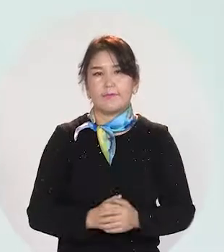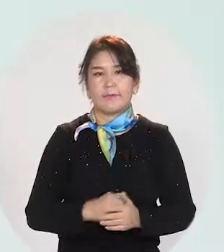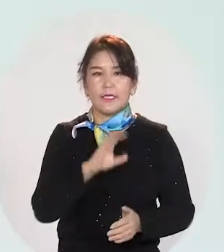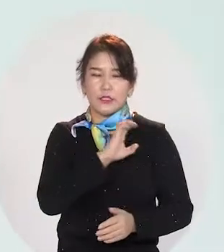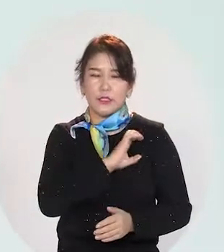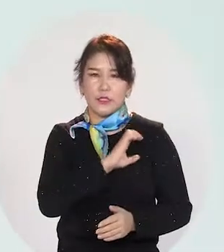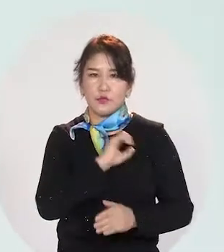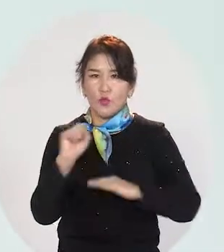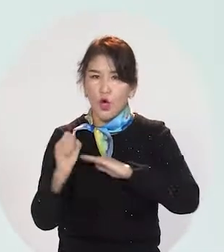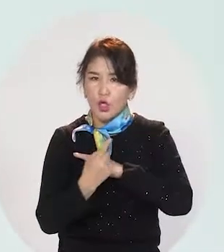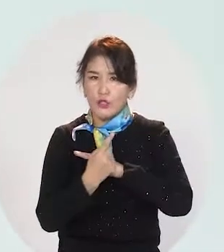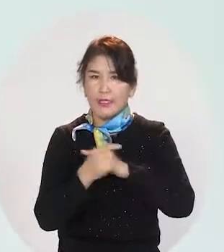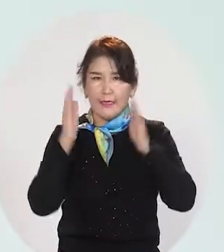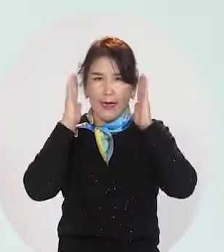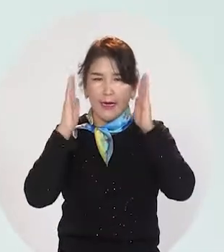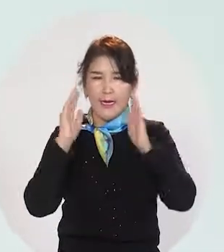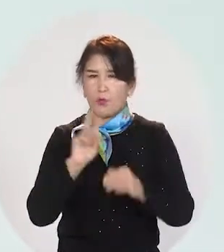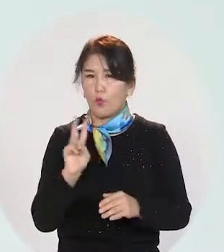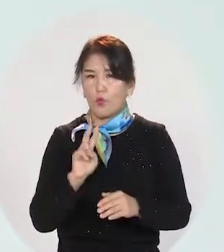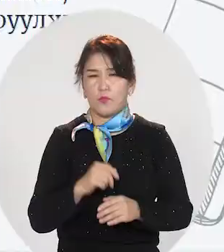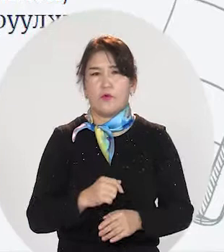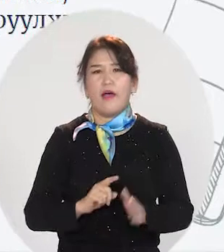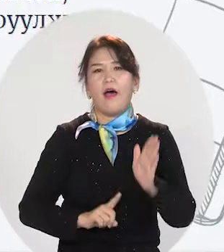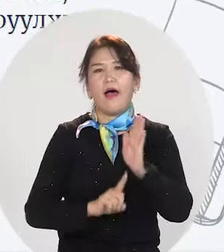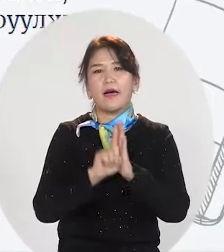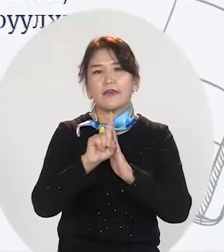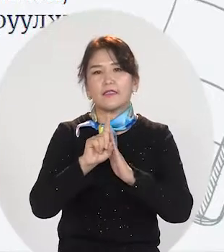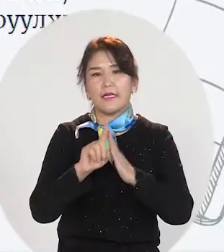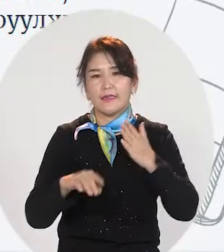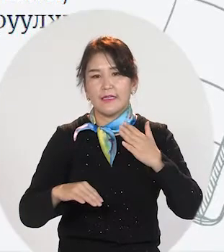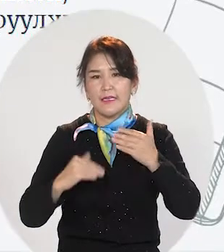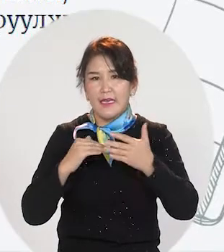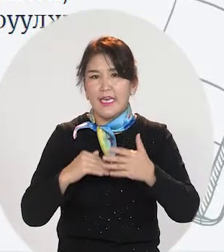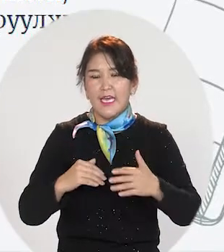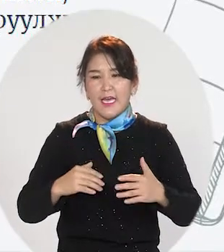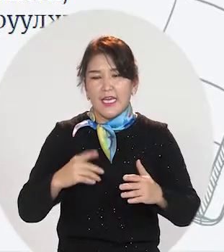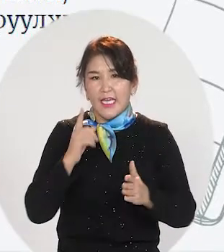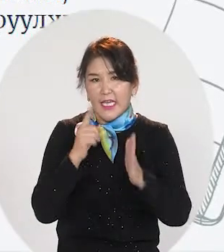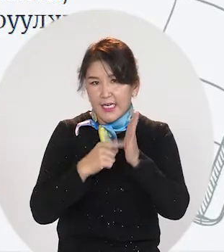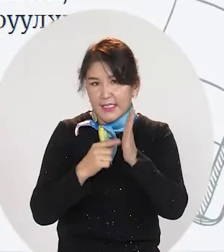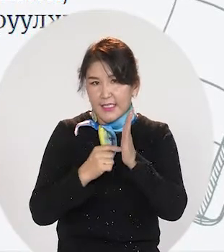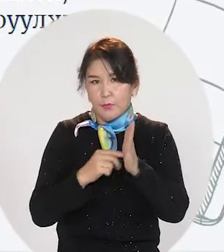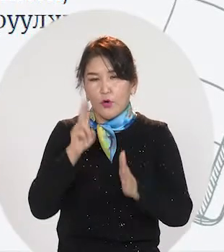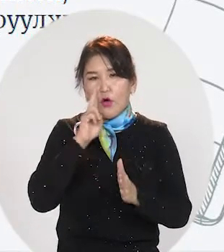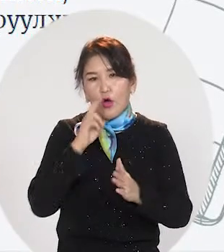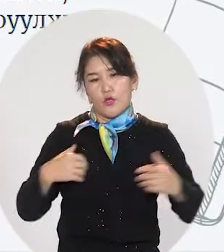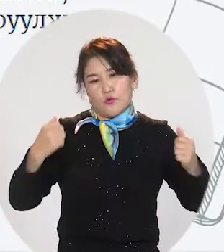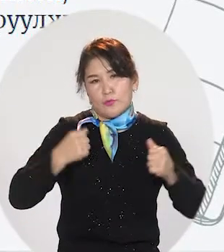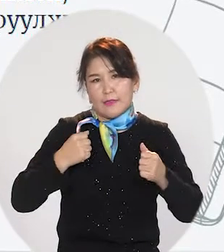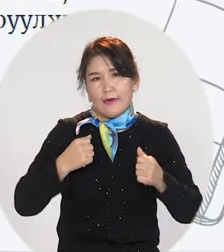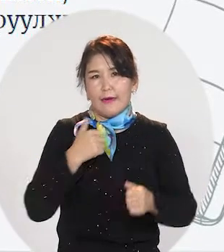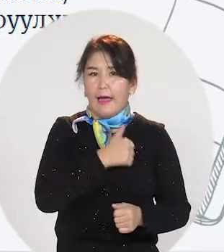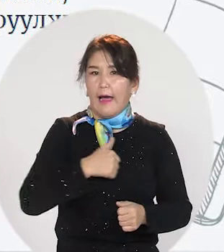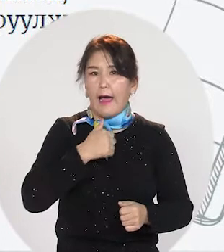нь анхаарах нь бүхэл одоо анхан шатны хэрэгцээнүүдээр нь хангахгүй байгаа үл хайхдаг эцэг эхчүүд бас байдаг. Энийг бид нар одоо анхаарах